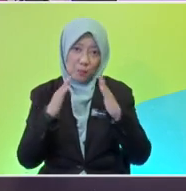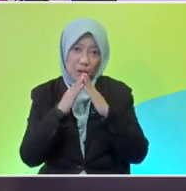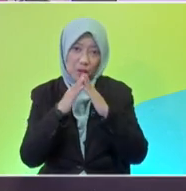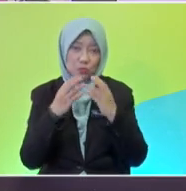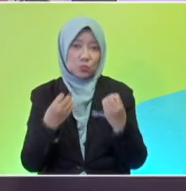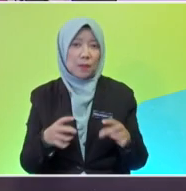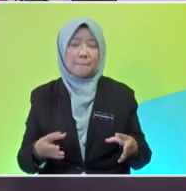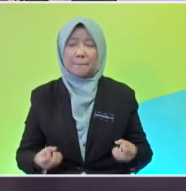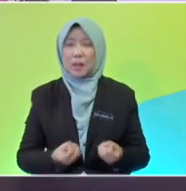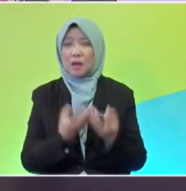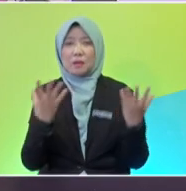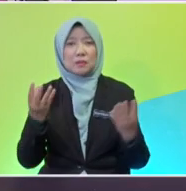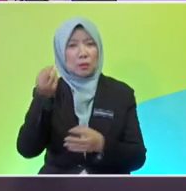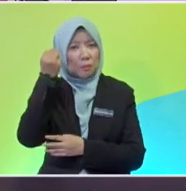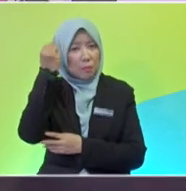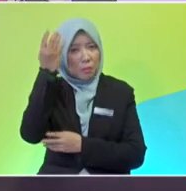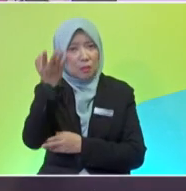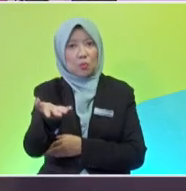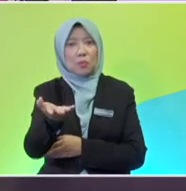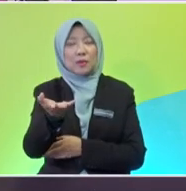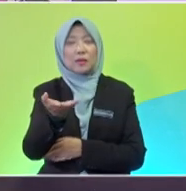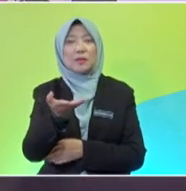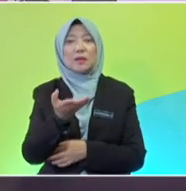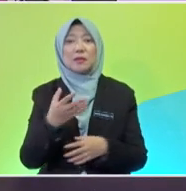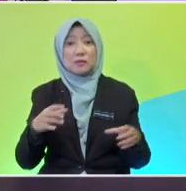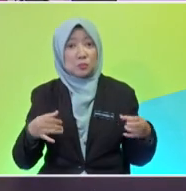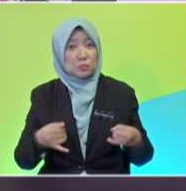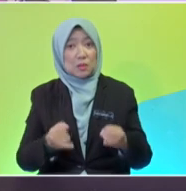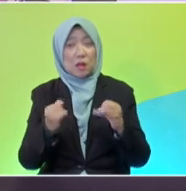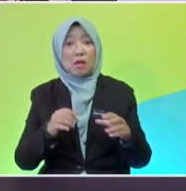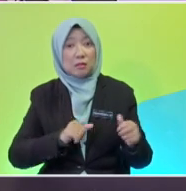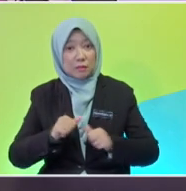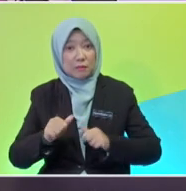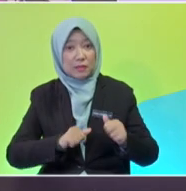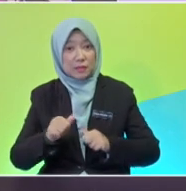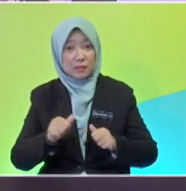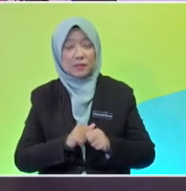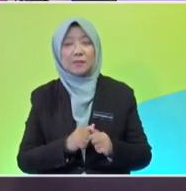berbagai informasi yang kita sudah jalankan akibat yang menarik